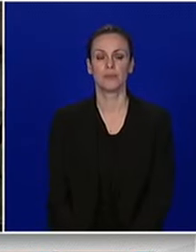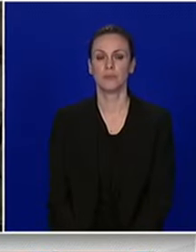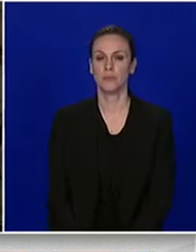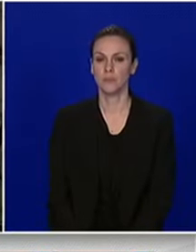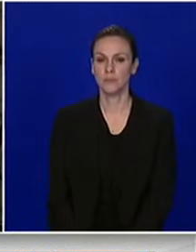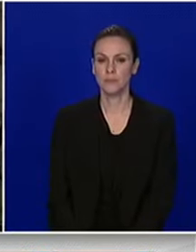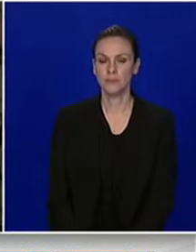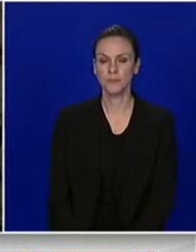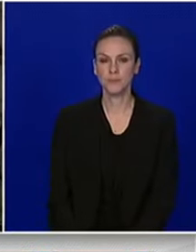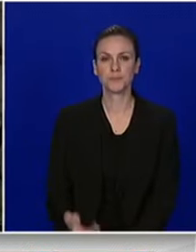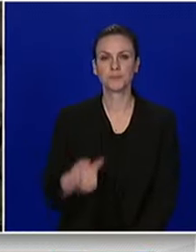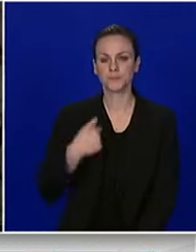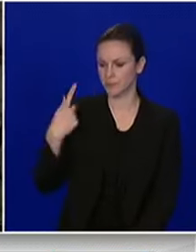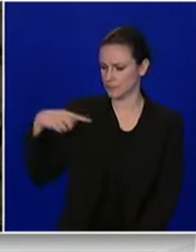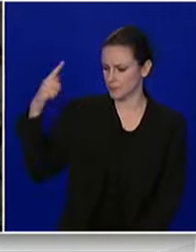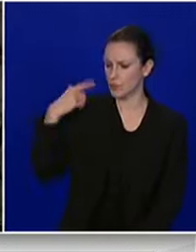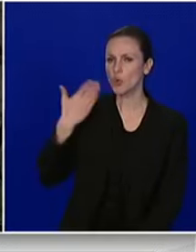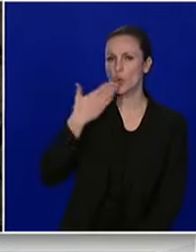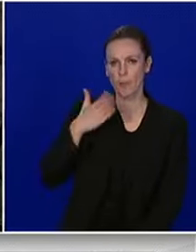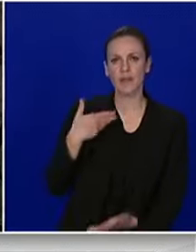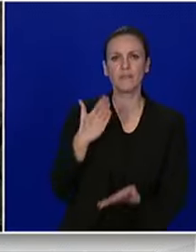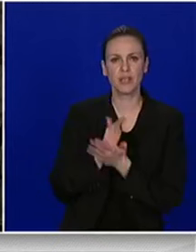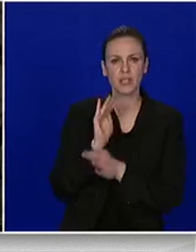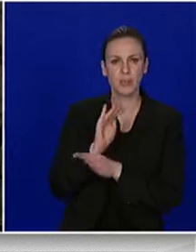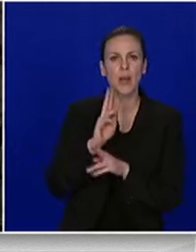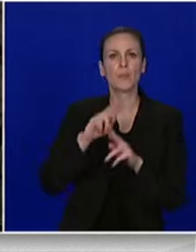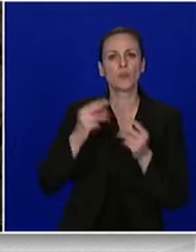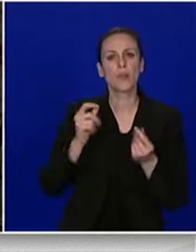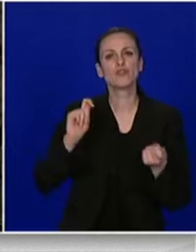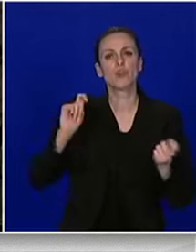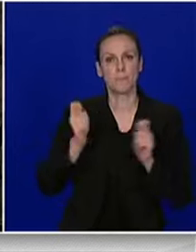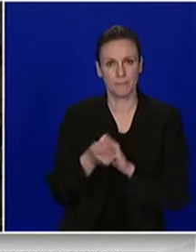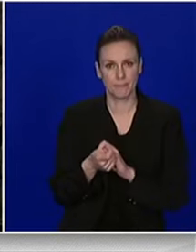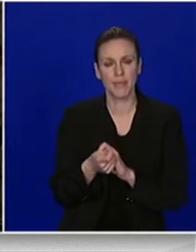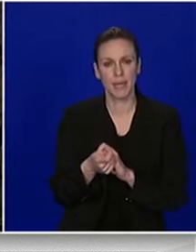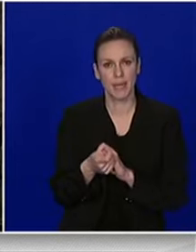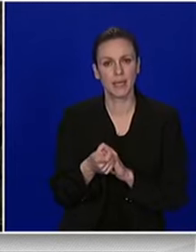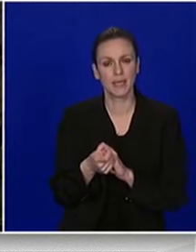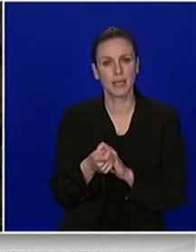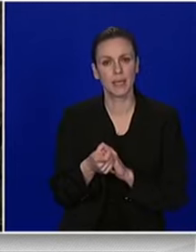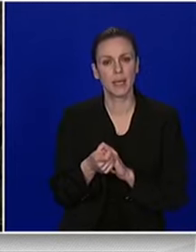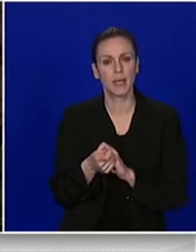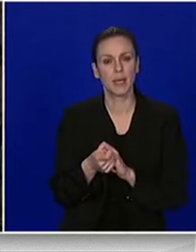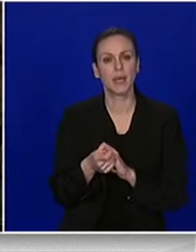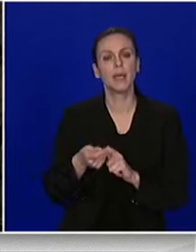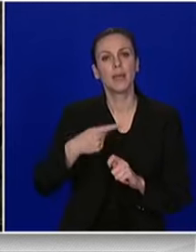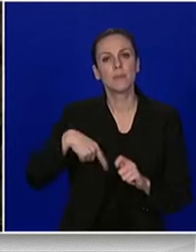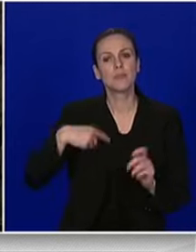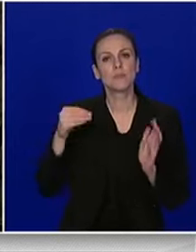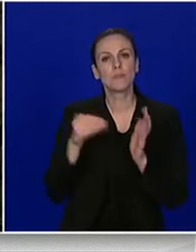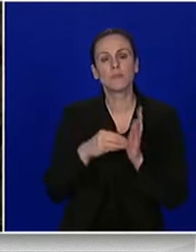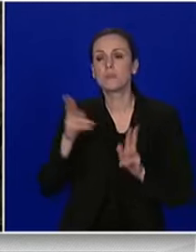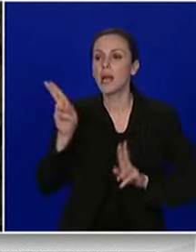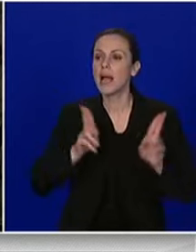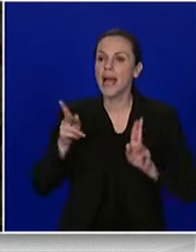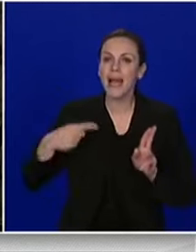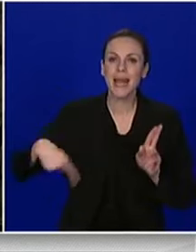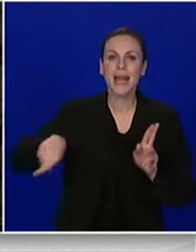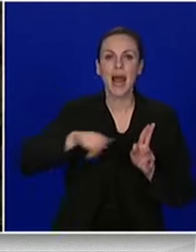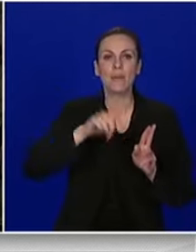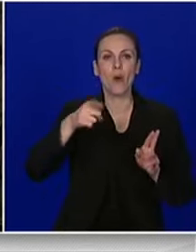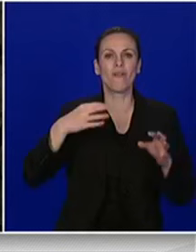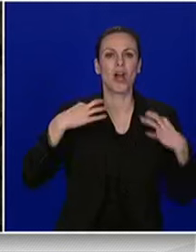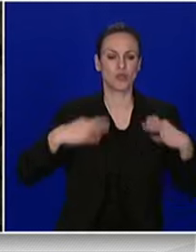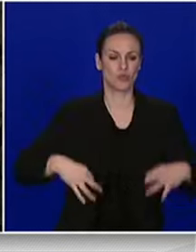Dakle, ja sam u petak najavio da će doći do promjene i mi smo stavili na diskusiju na ekspertnu